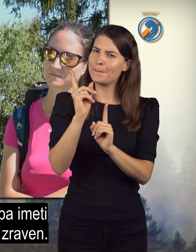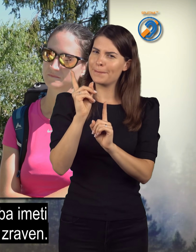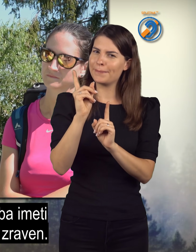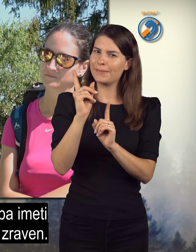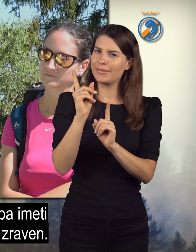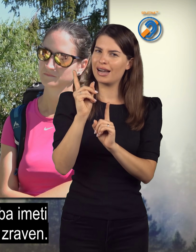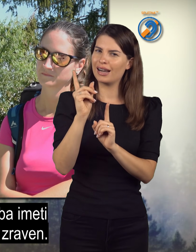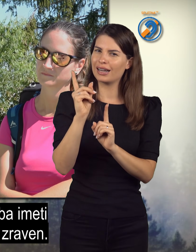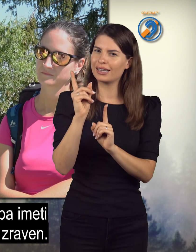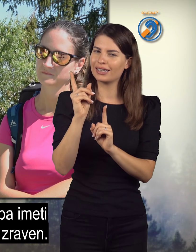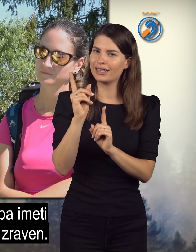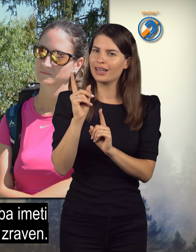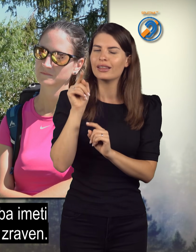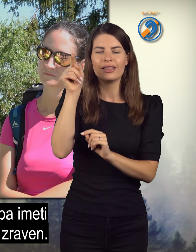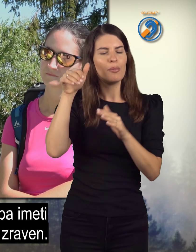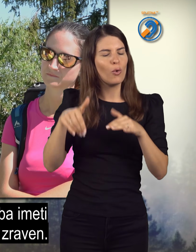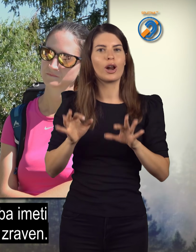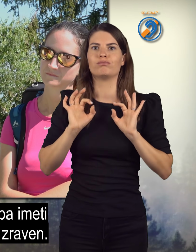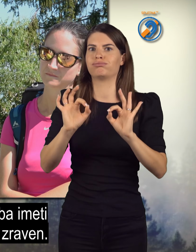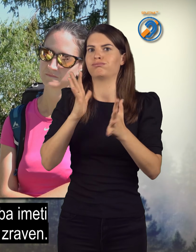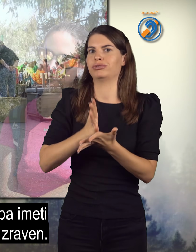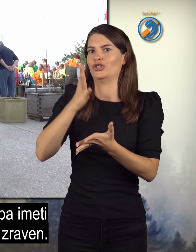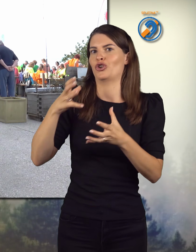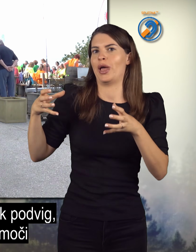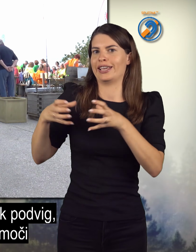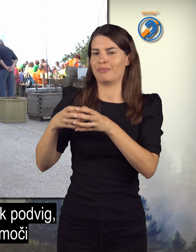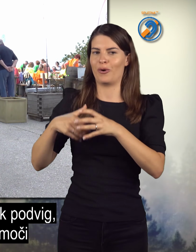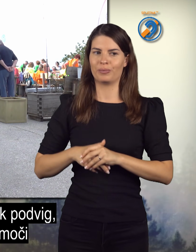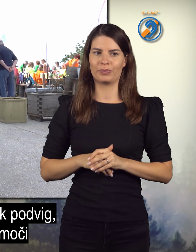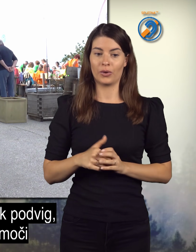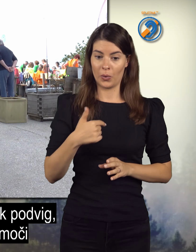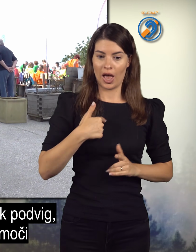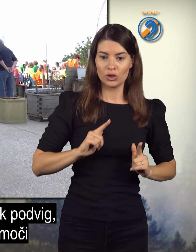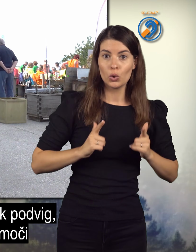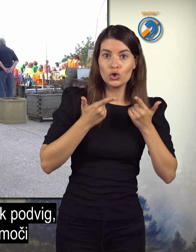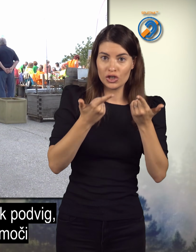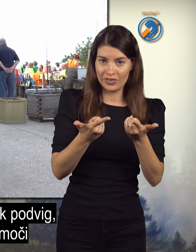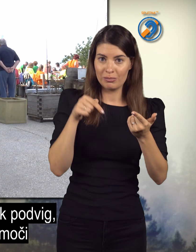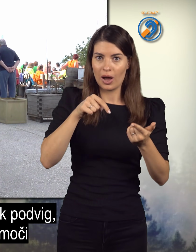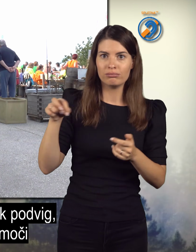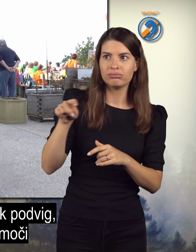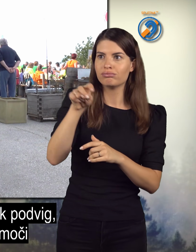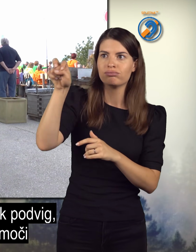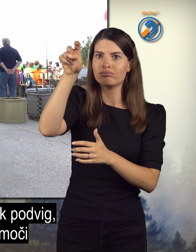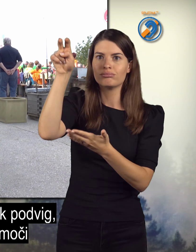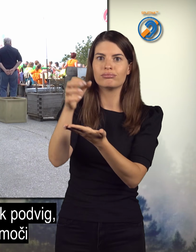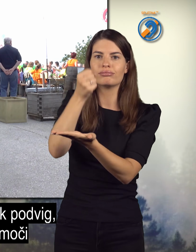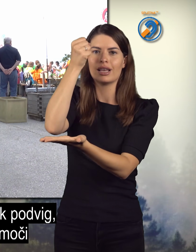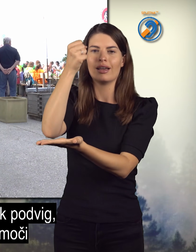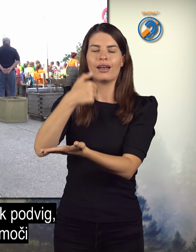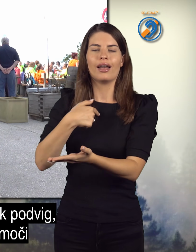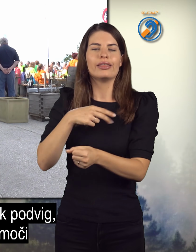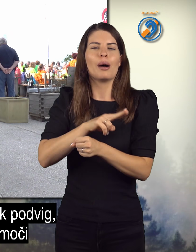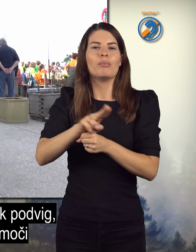ampak tam imeti res eno vrhunsko ekipo zraven. Ko doživim en tak podvig, si v